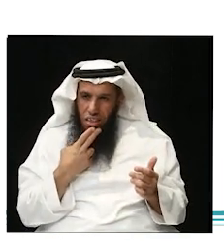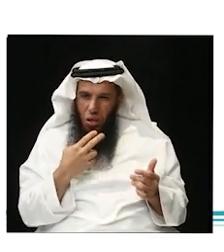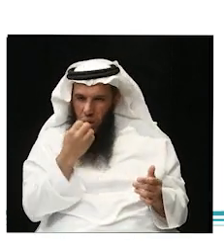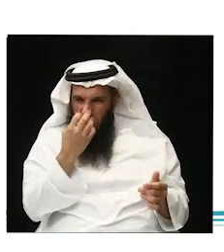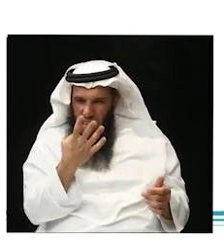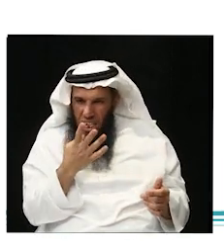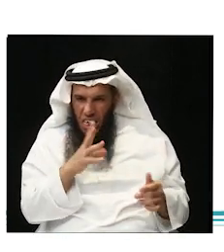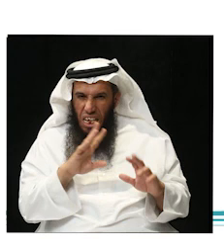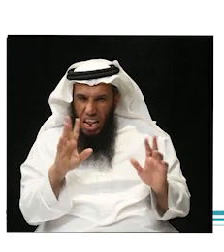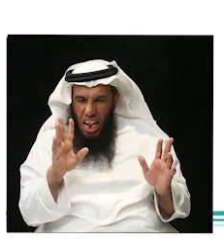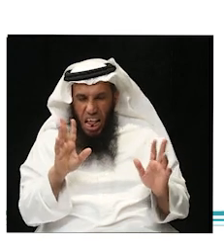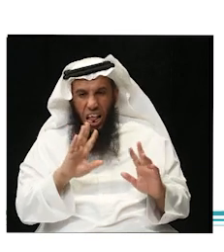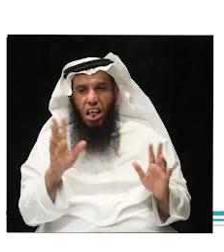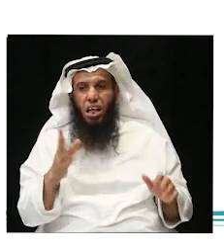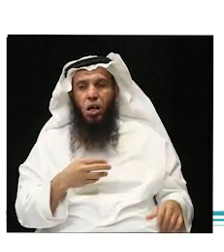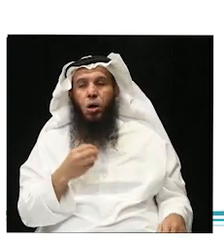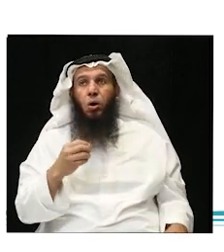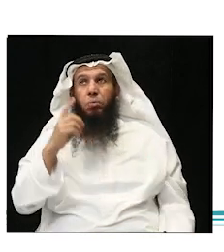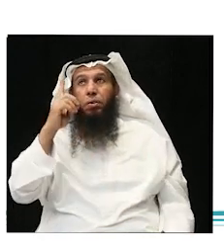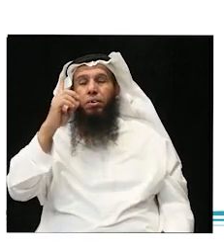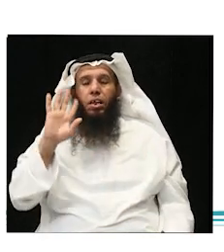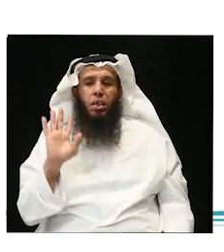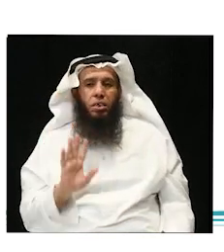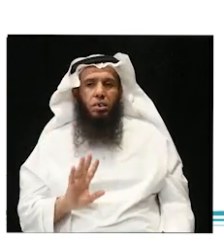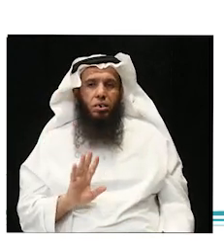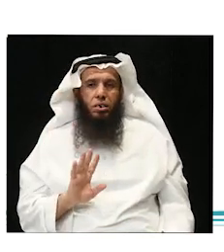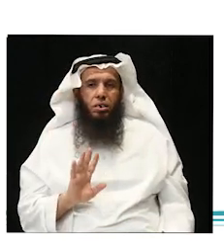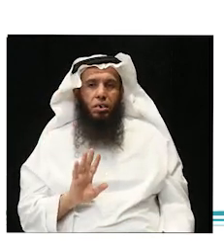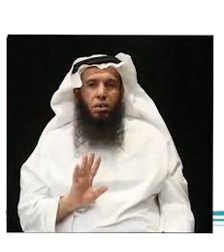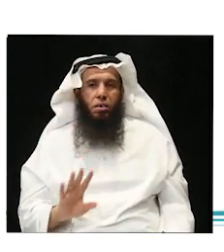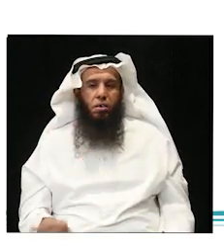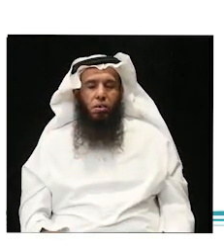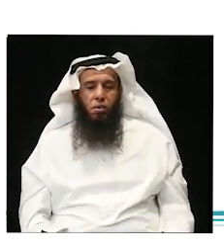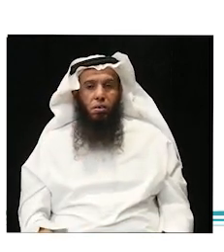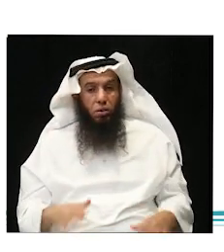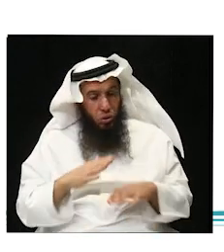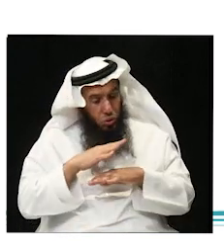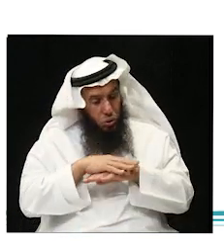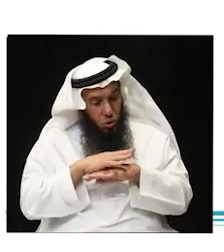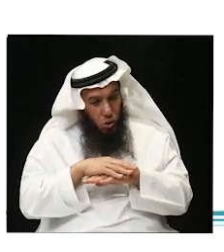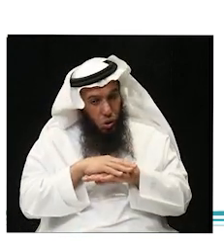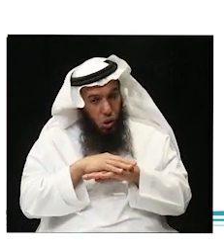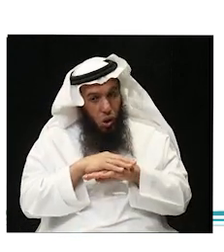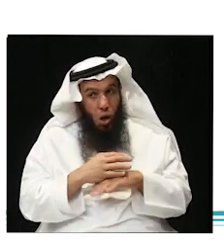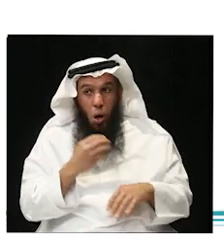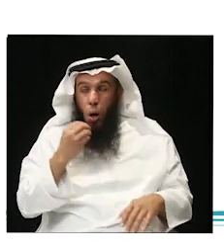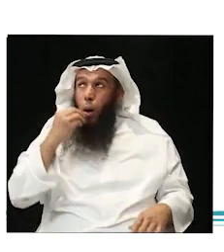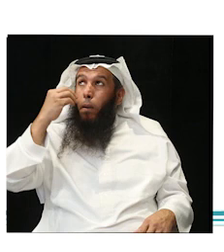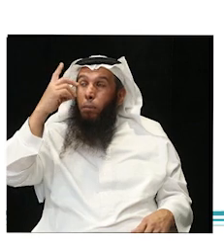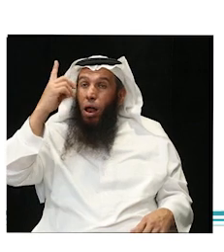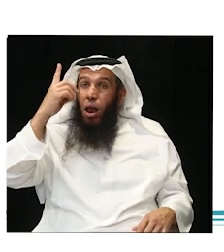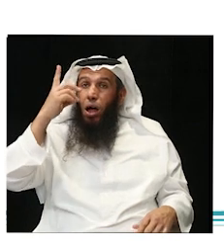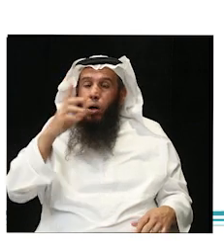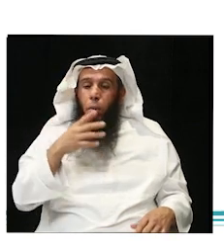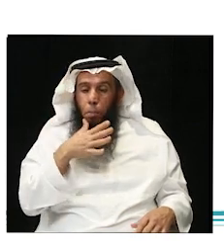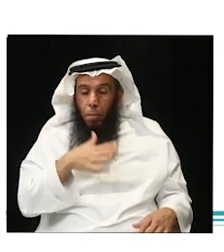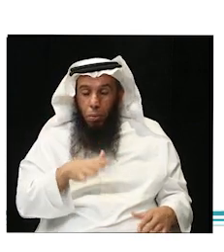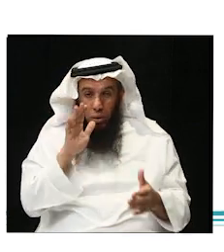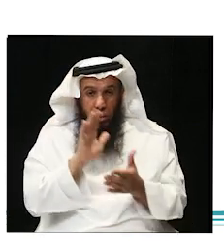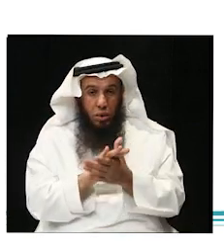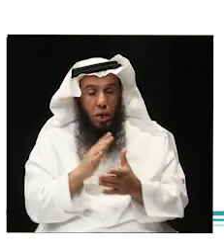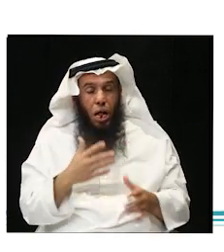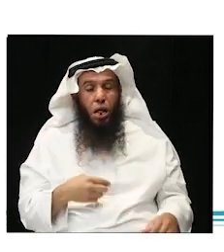الفرد، فبالتالي يكون سلوكه في المجتمع أوسع، وهكذا. طيب ما هي ثمرة المحبة؟ هي ثمرة